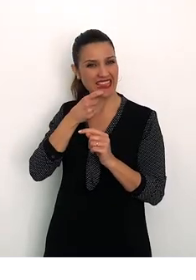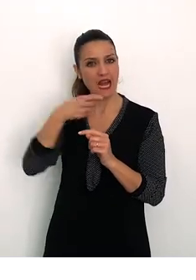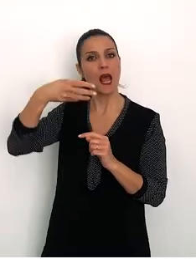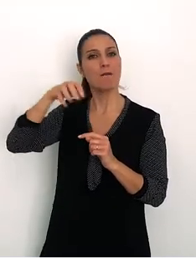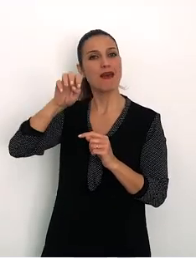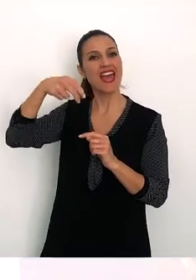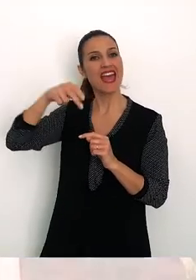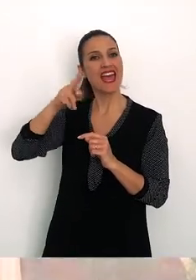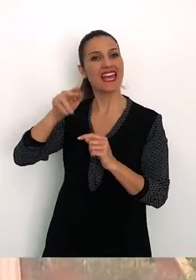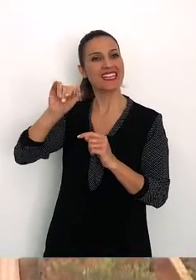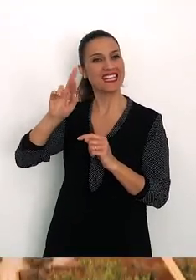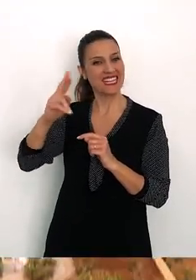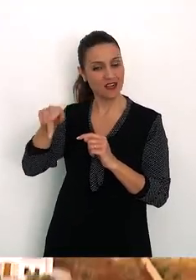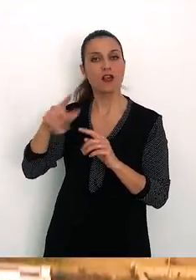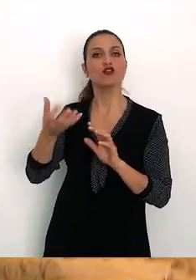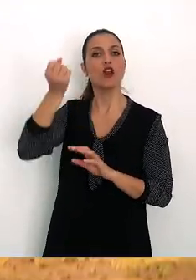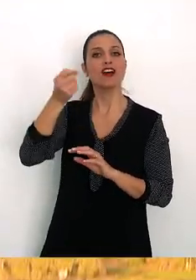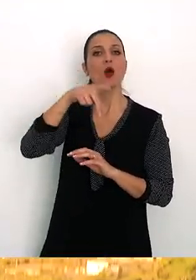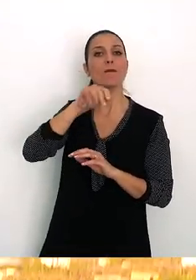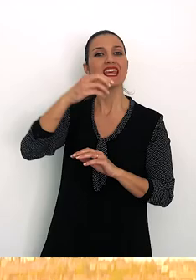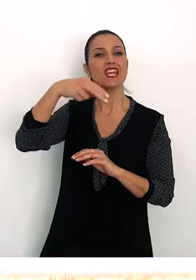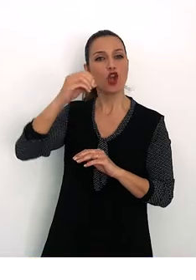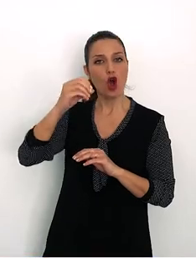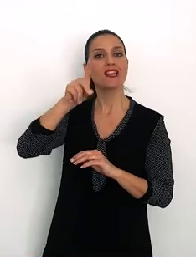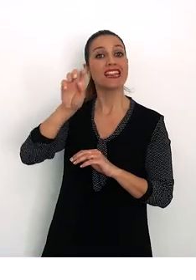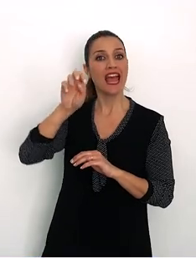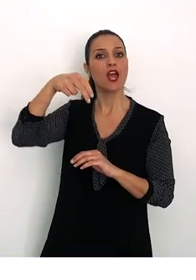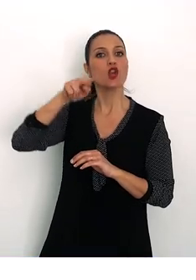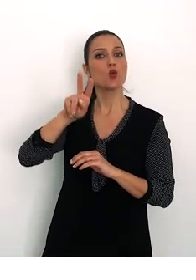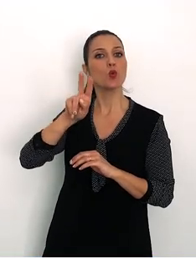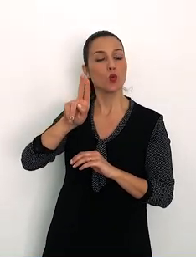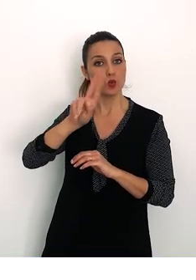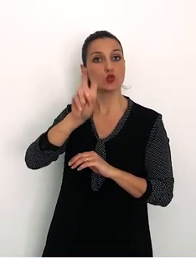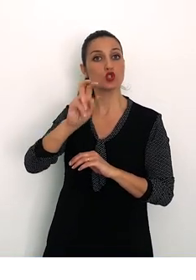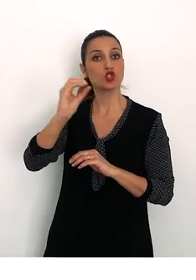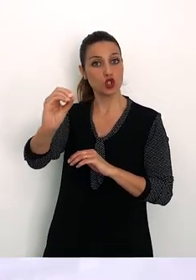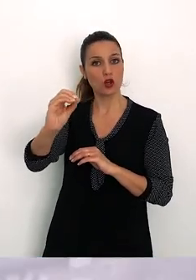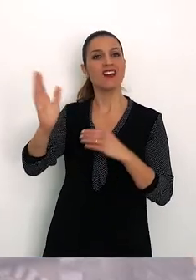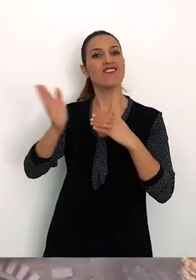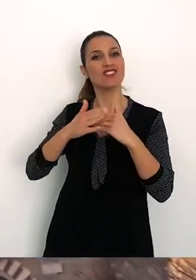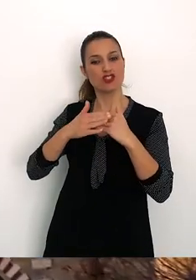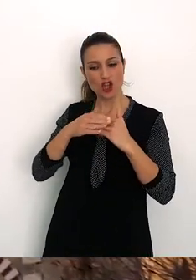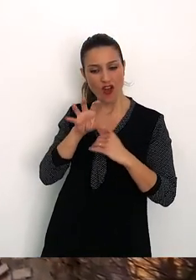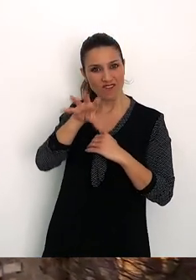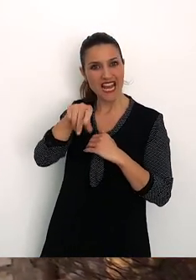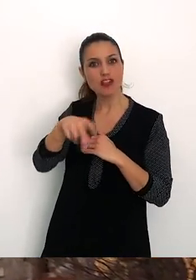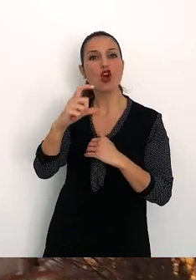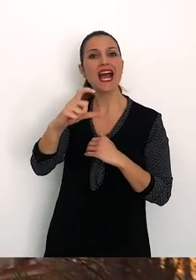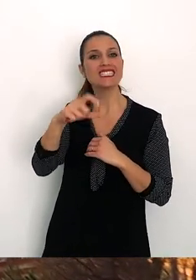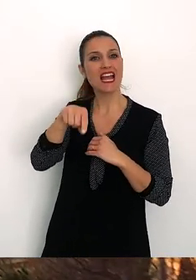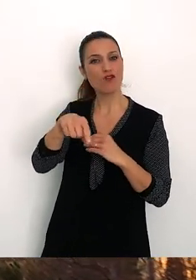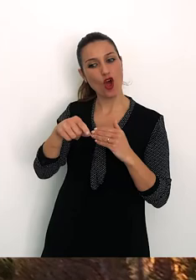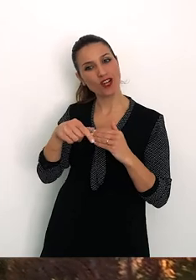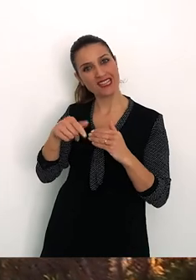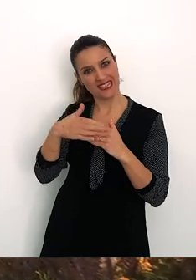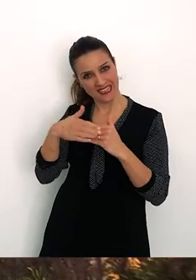Successivamente questo menhir venne ritrovato dal ricercatore Pino De Nuzzo in territorio di Racale, a pochi metri dalla periferia esterna del villaggio